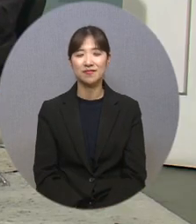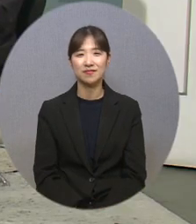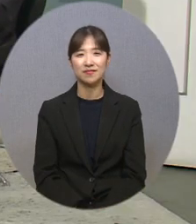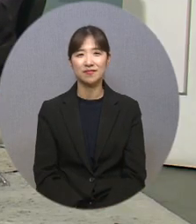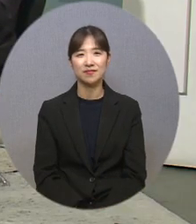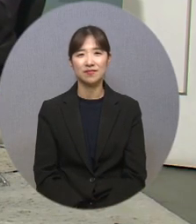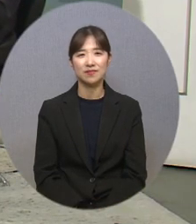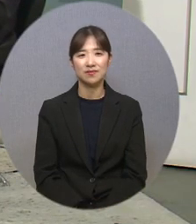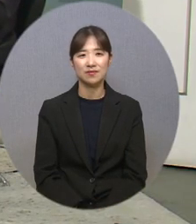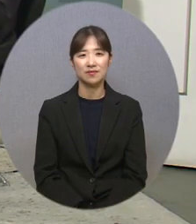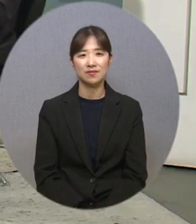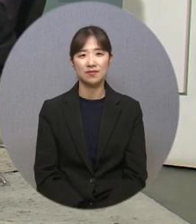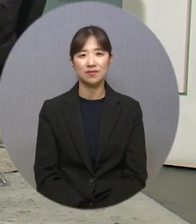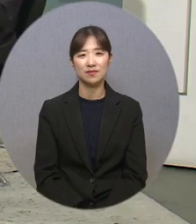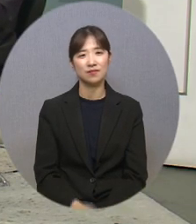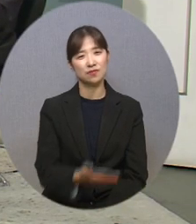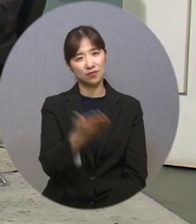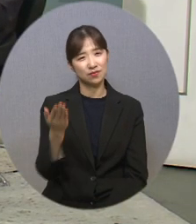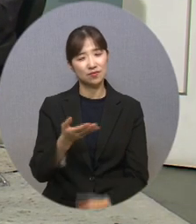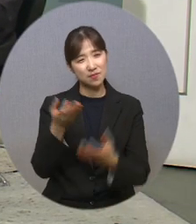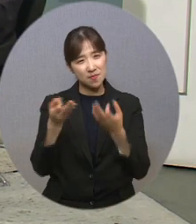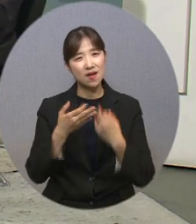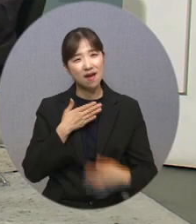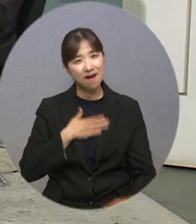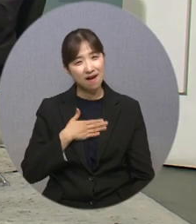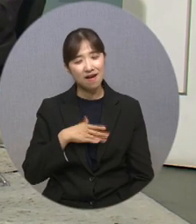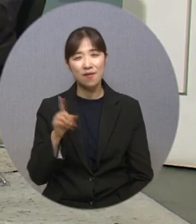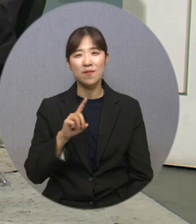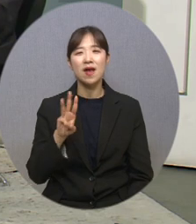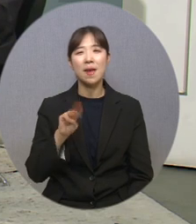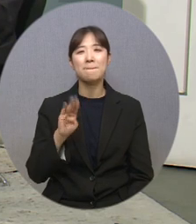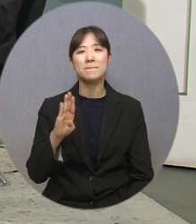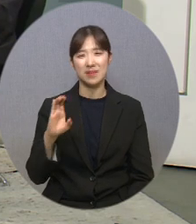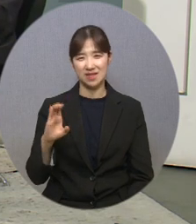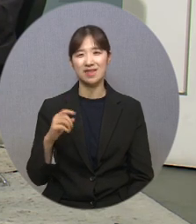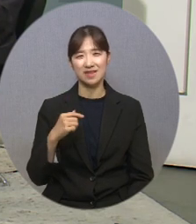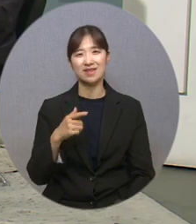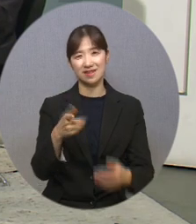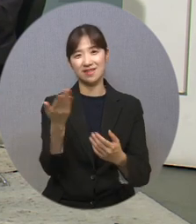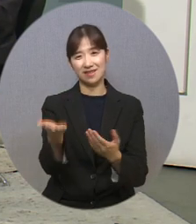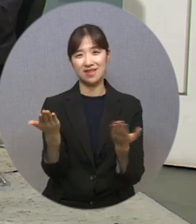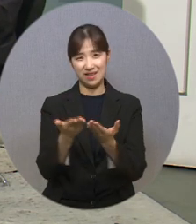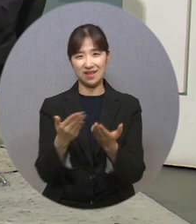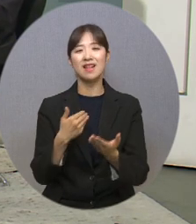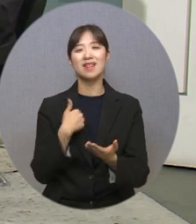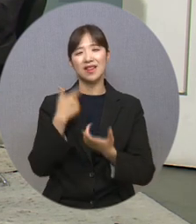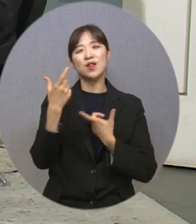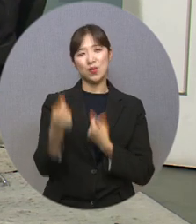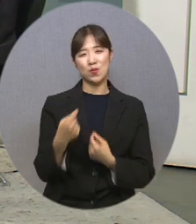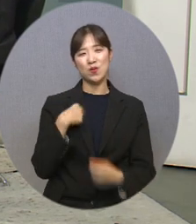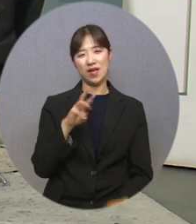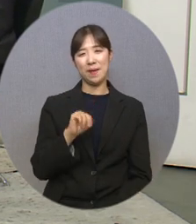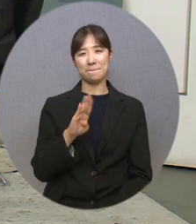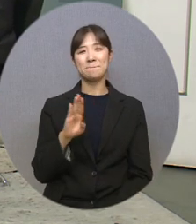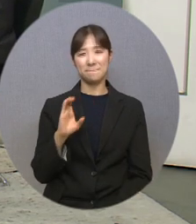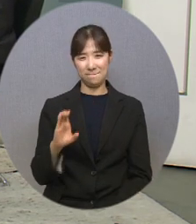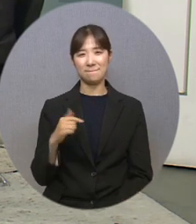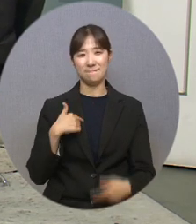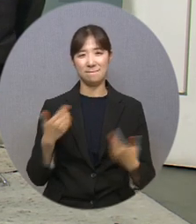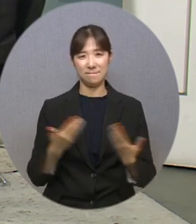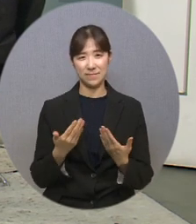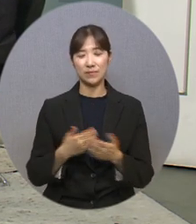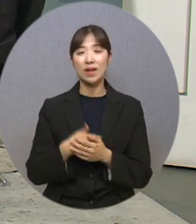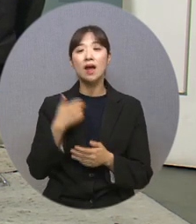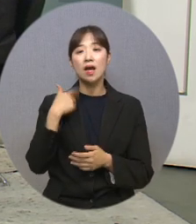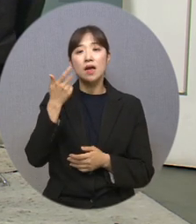뭐 그 시청자 여러분도 아시지만은 MBC에서 많은 일을 하셨고 저도 또 MBC에서 일을 했는데 아,